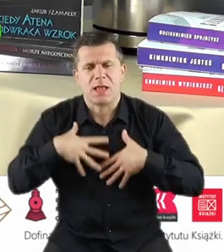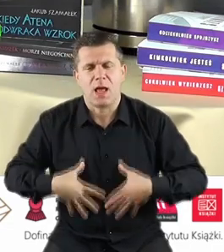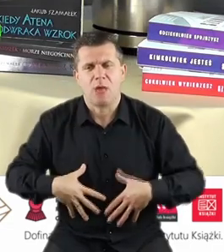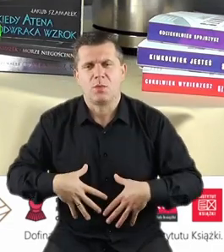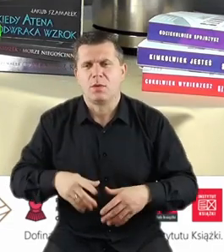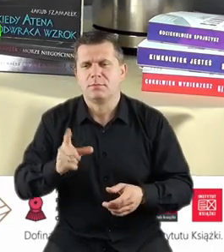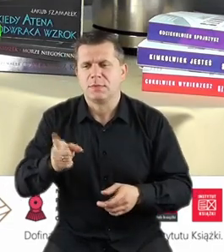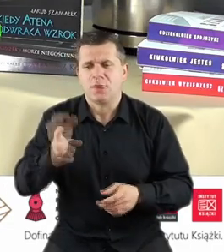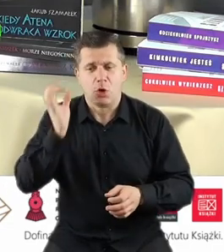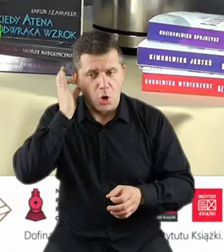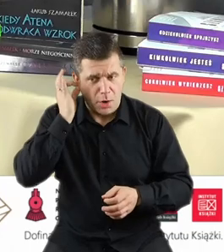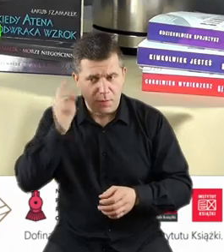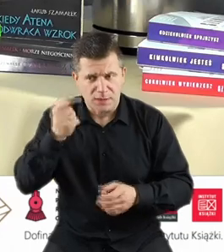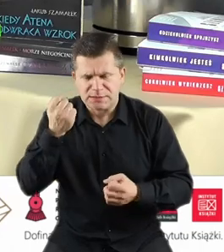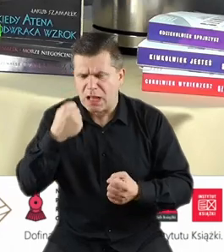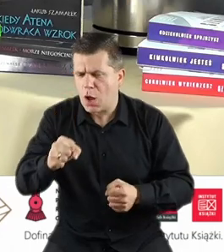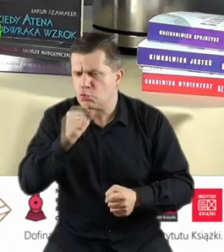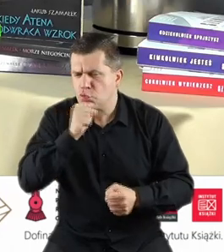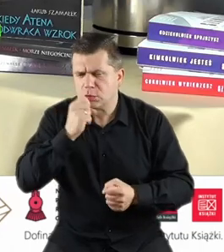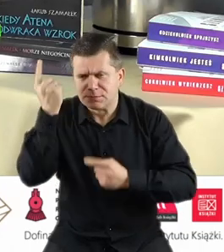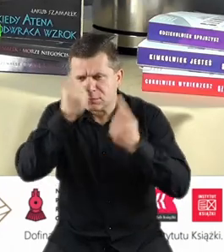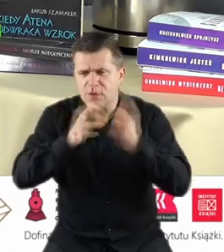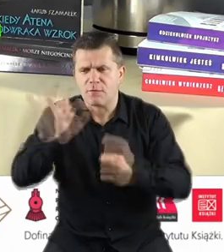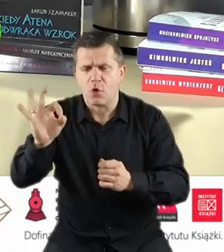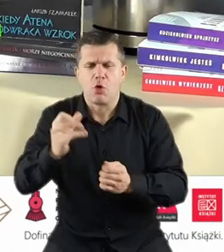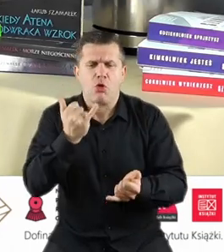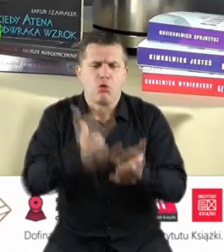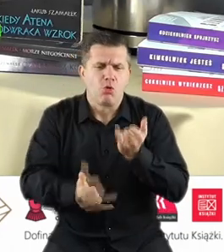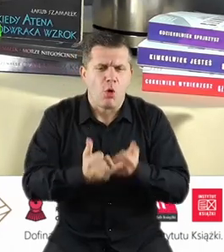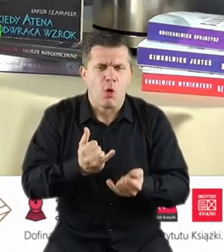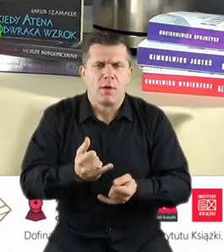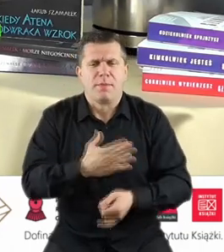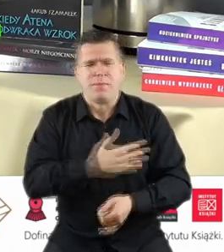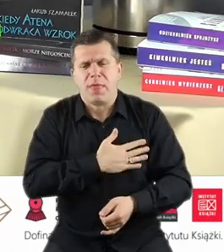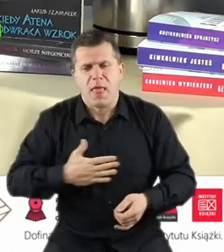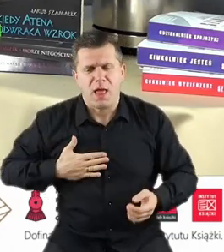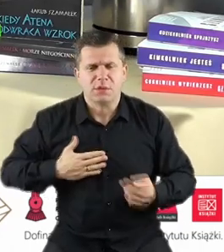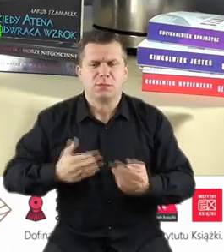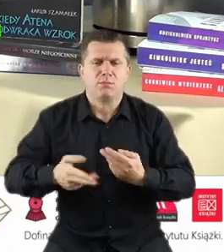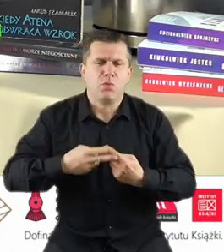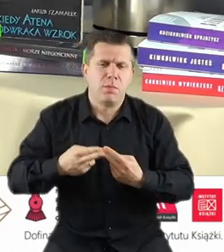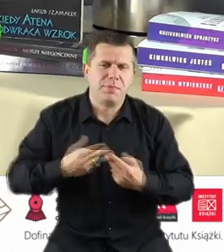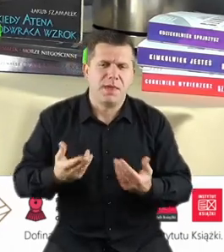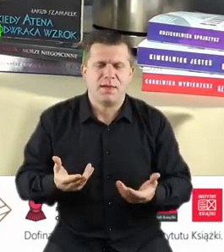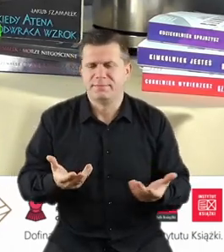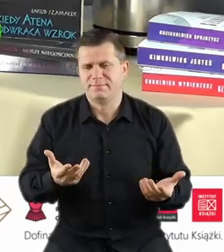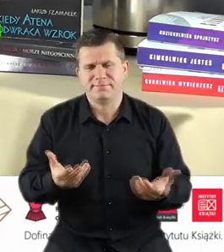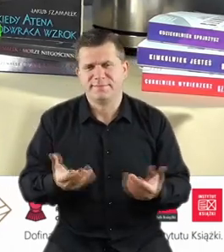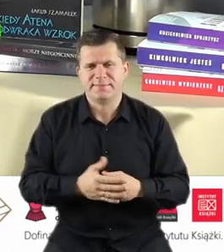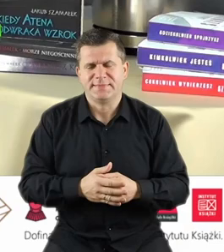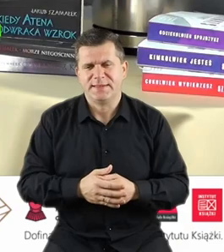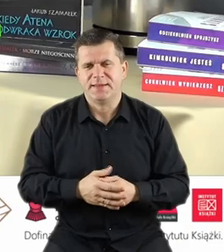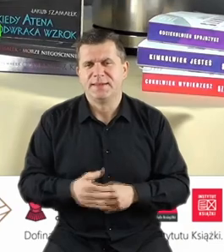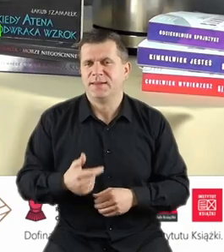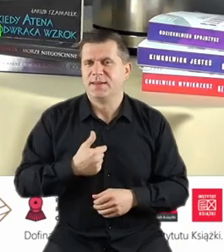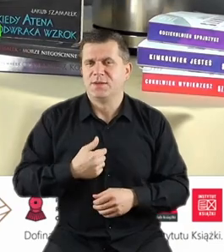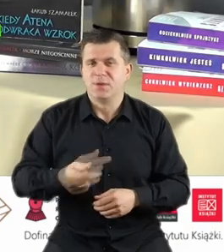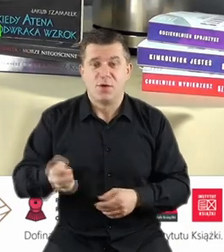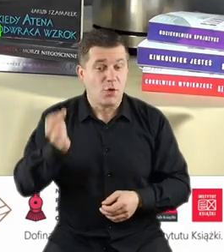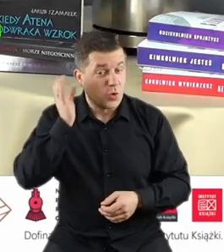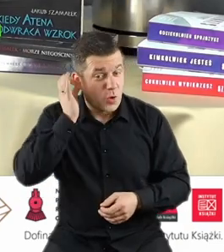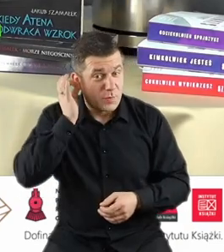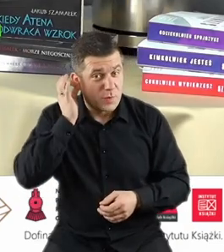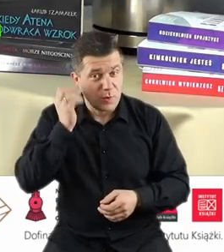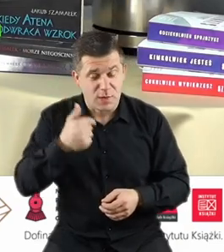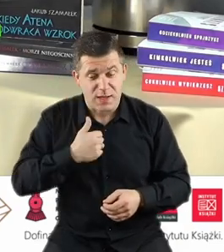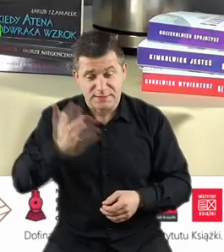ona jakoś strasznie dużo rozmyśla o Ukryte swoich nogach, fantazje. piersiach i pupie i w ogóle. No i nie wiem, jakoś kobiety, które